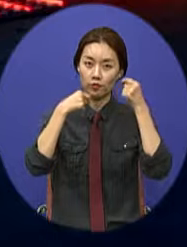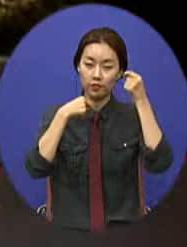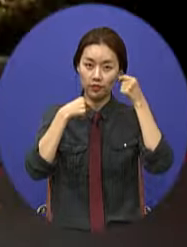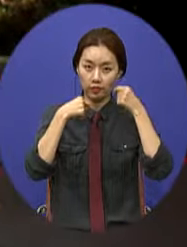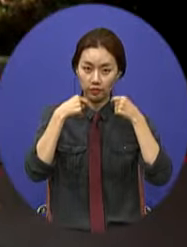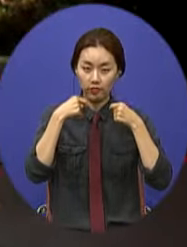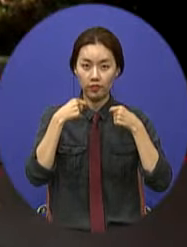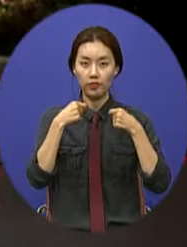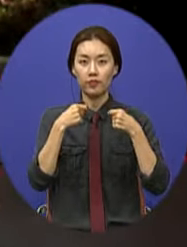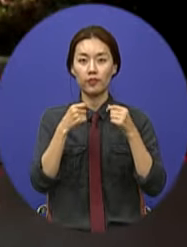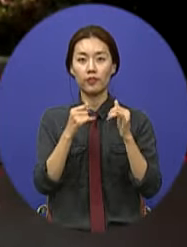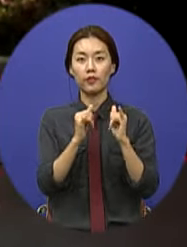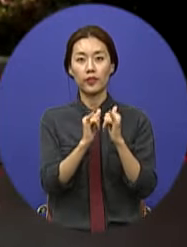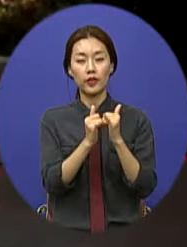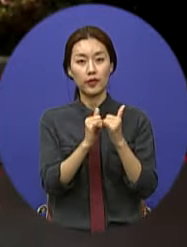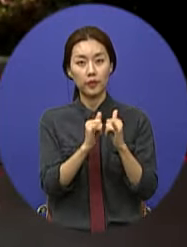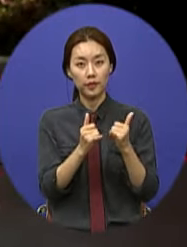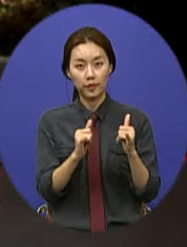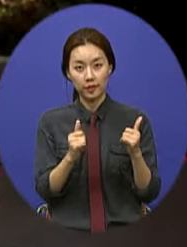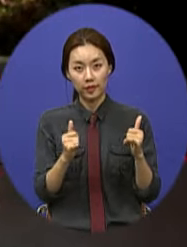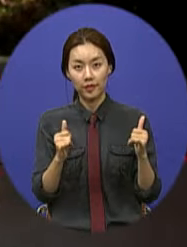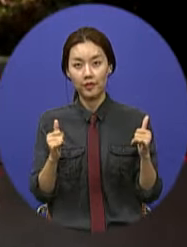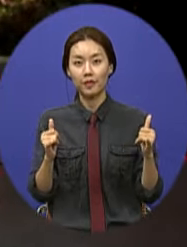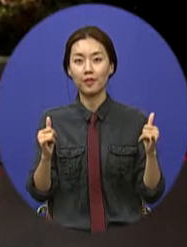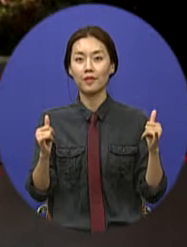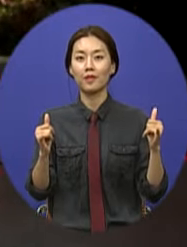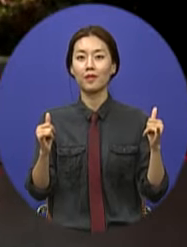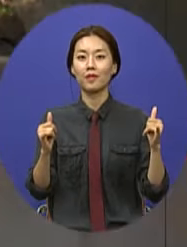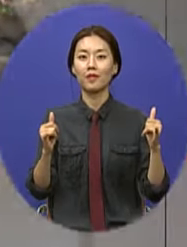울던 사람아